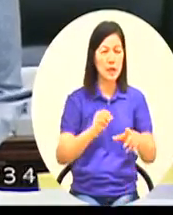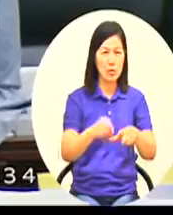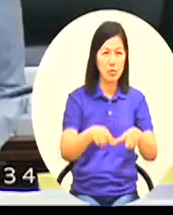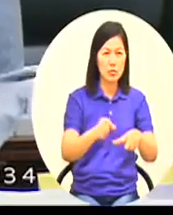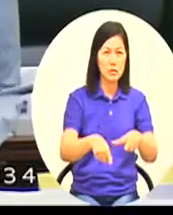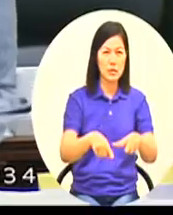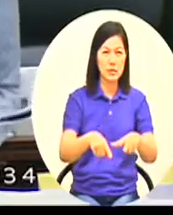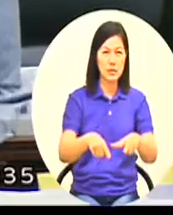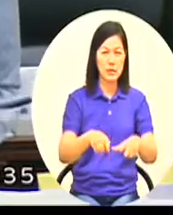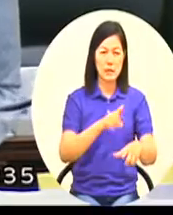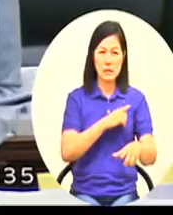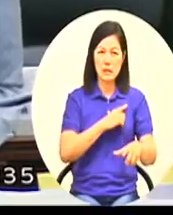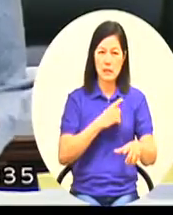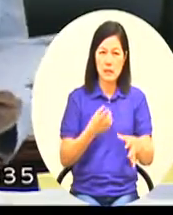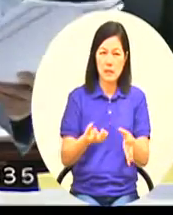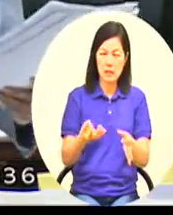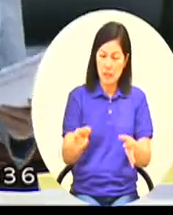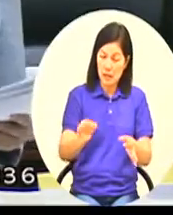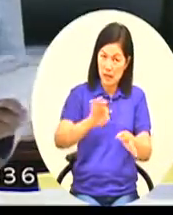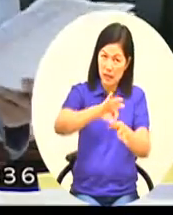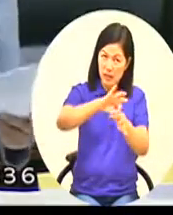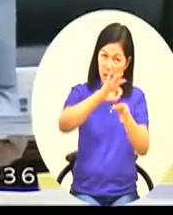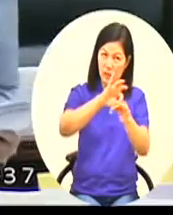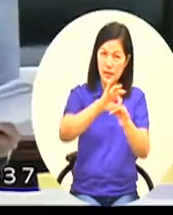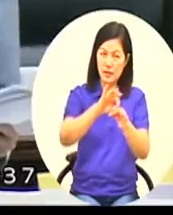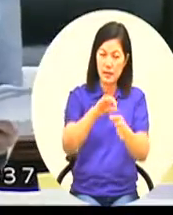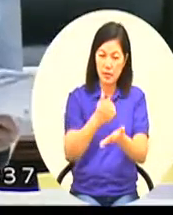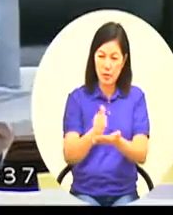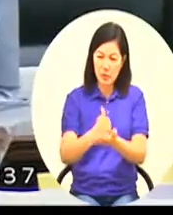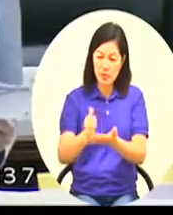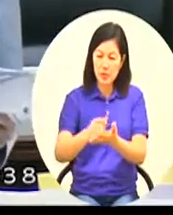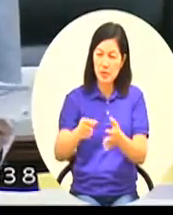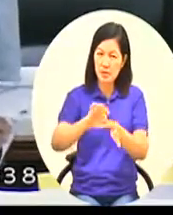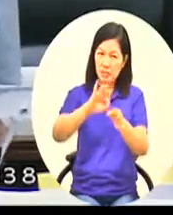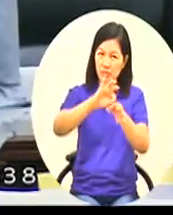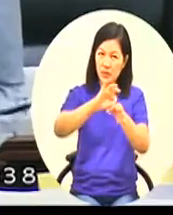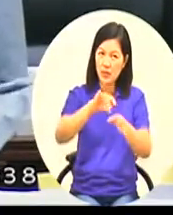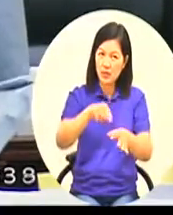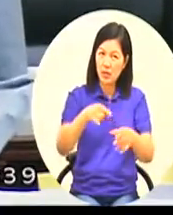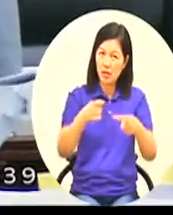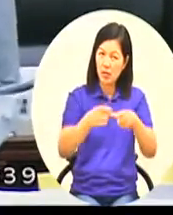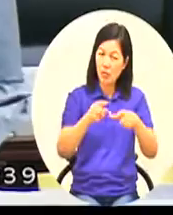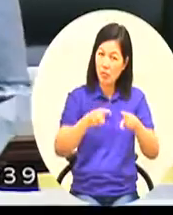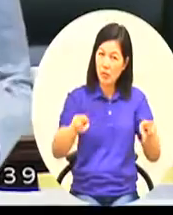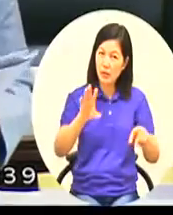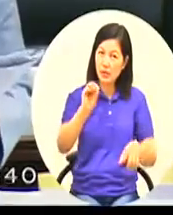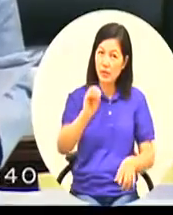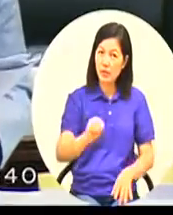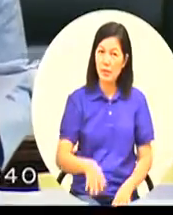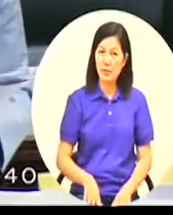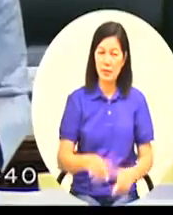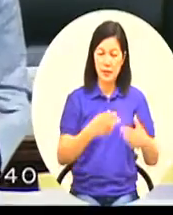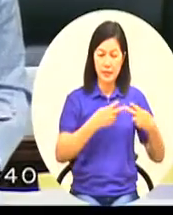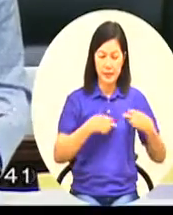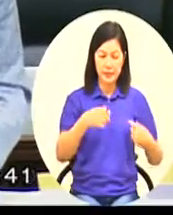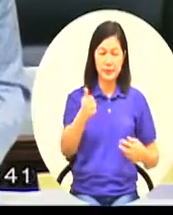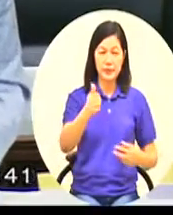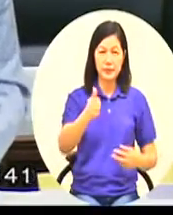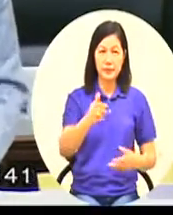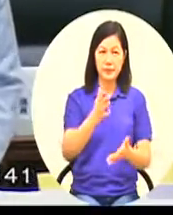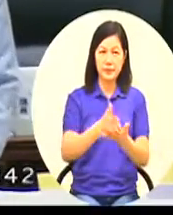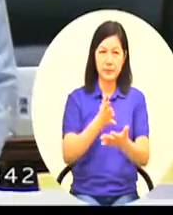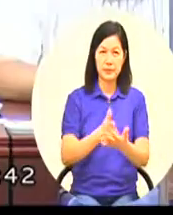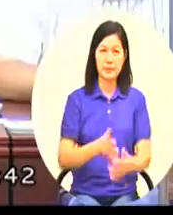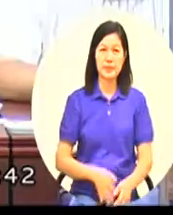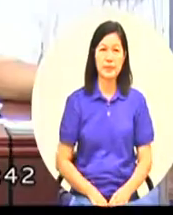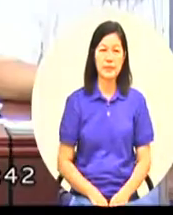子擅自去调高了？所谓的清运费用，这样子公平吗？蔡局长，请回复，谢谢。 哎，请蔡局